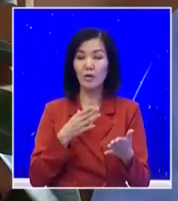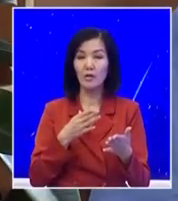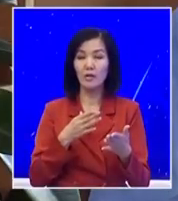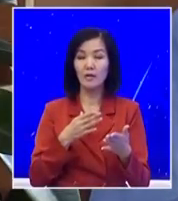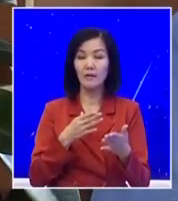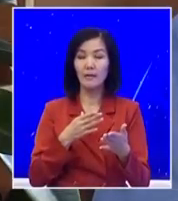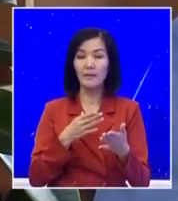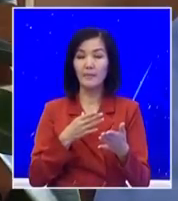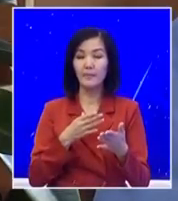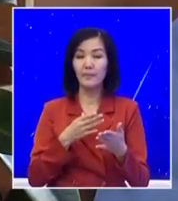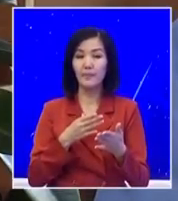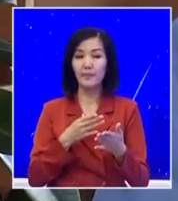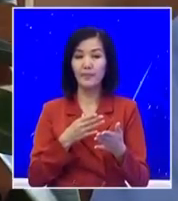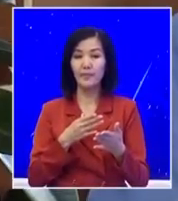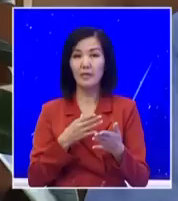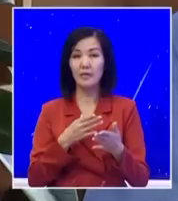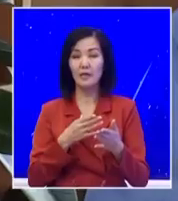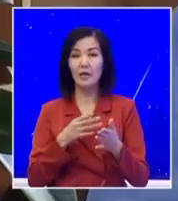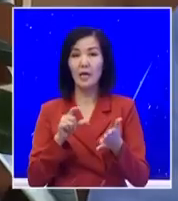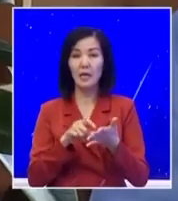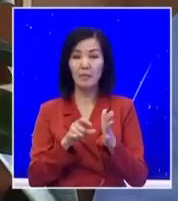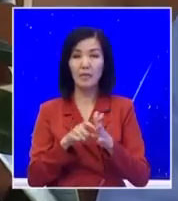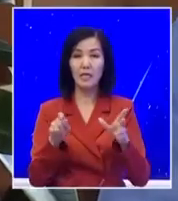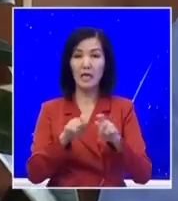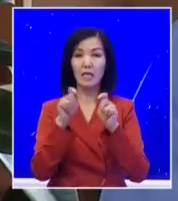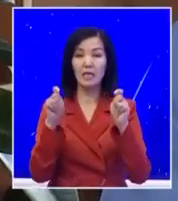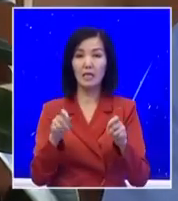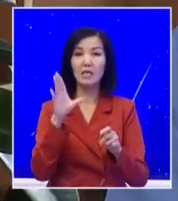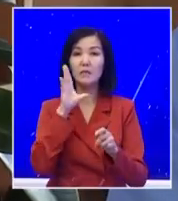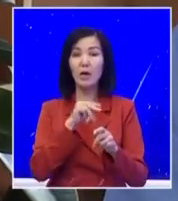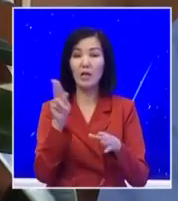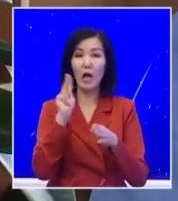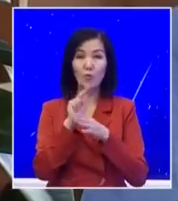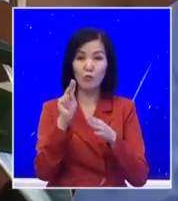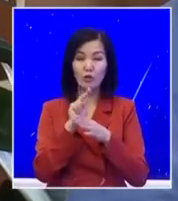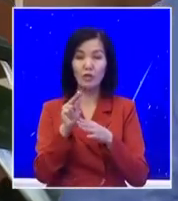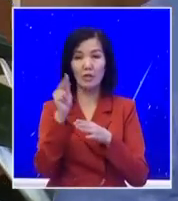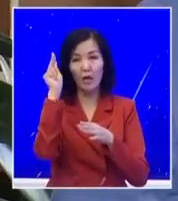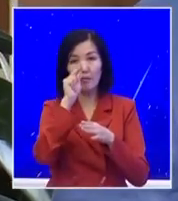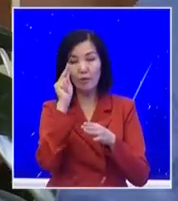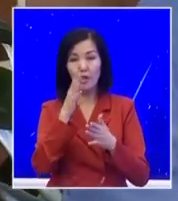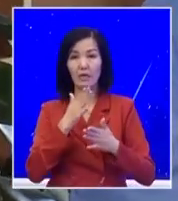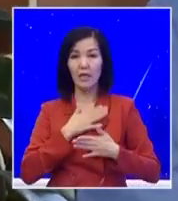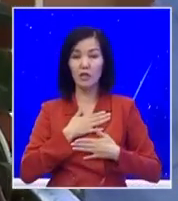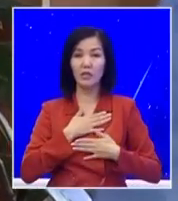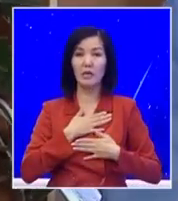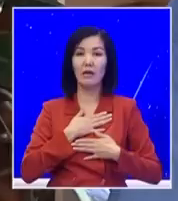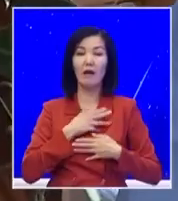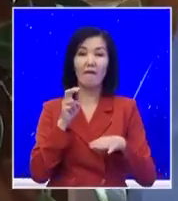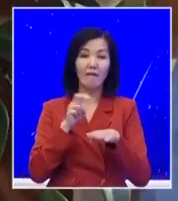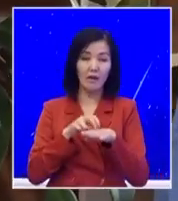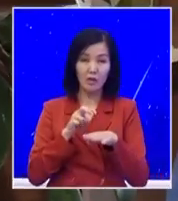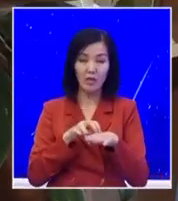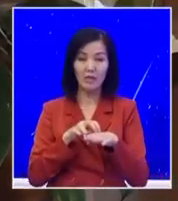что появились эти кабинеты, она смогла обучить наших же врачей